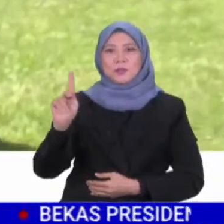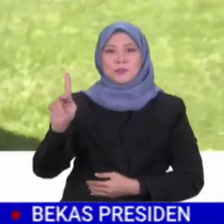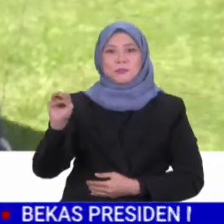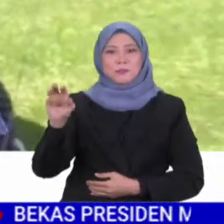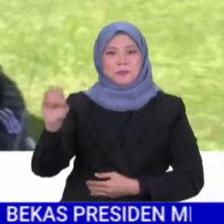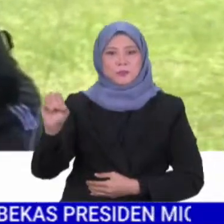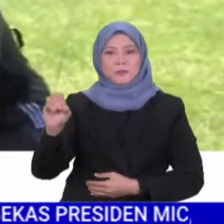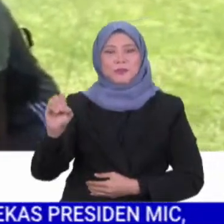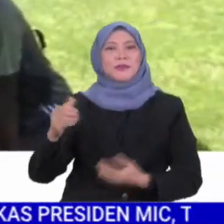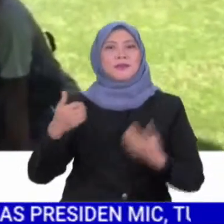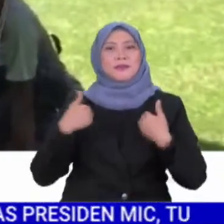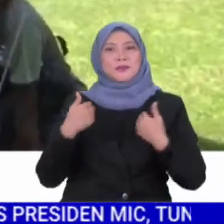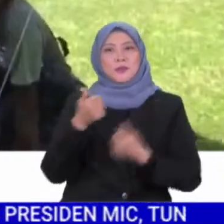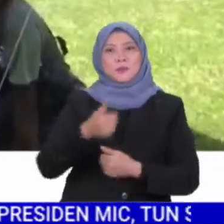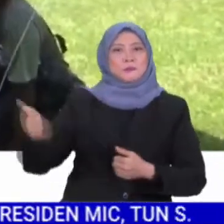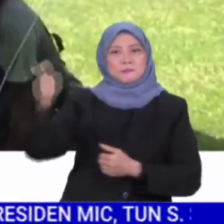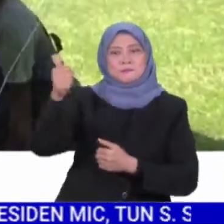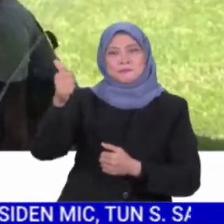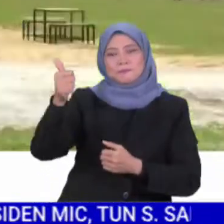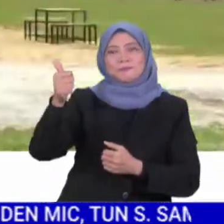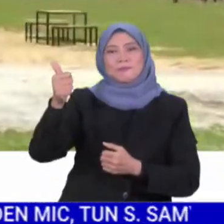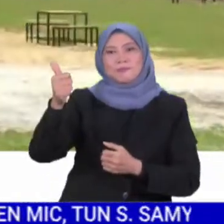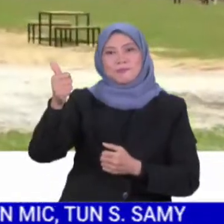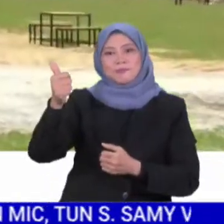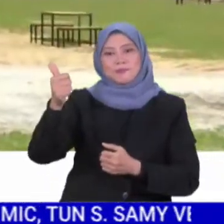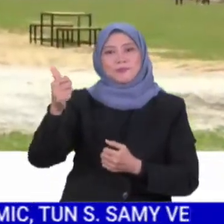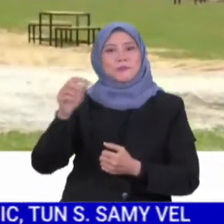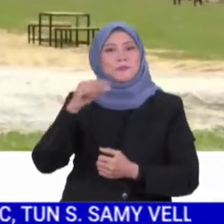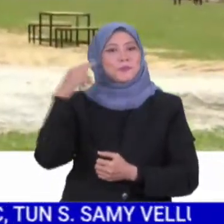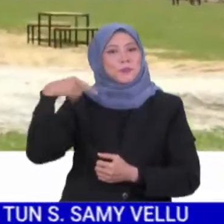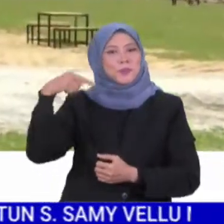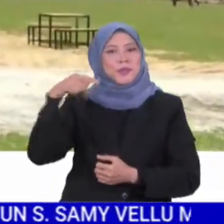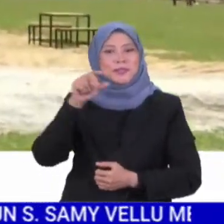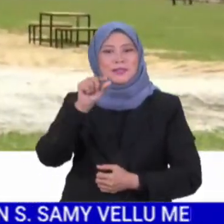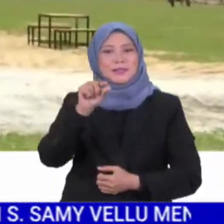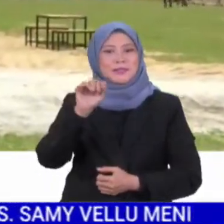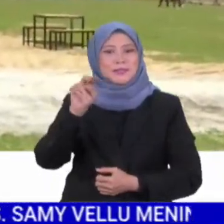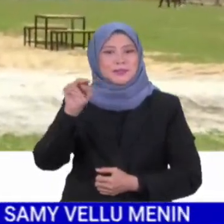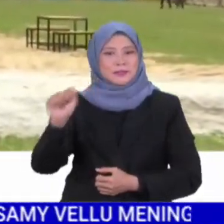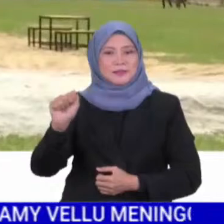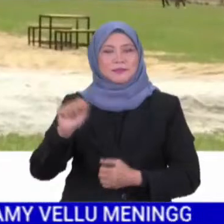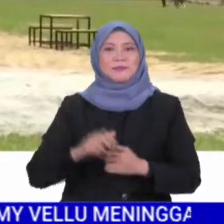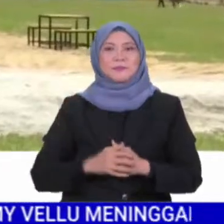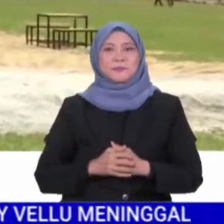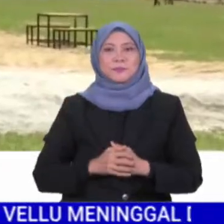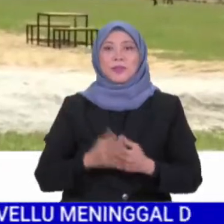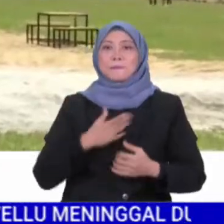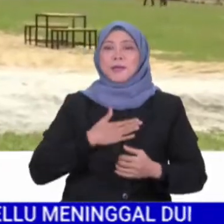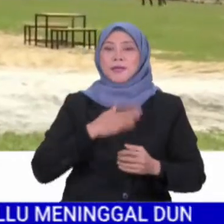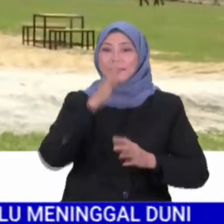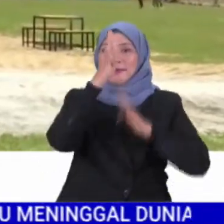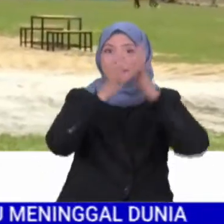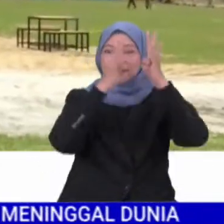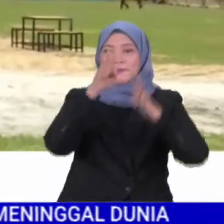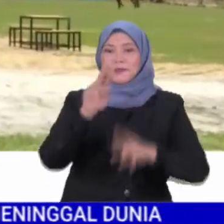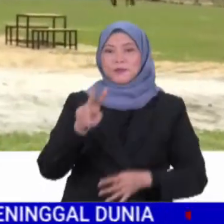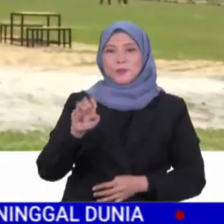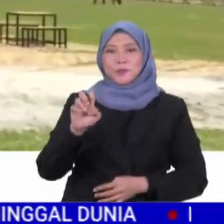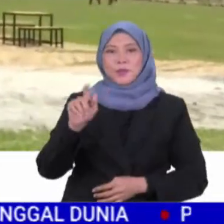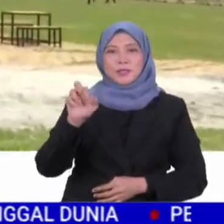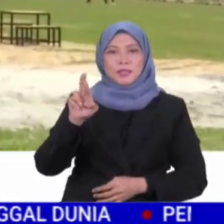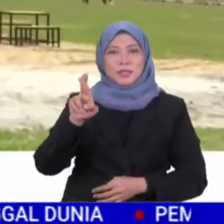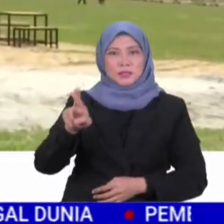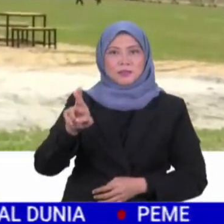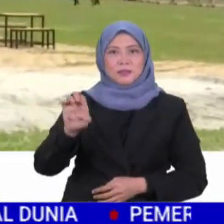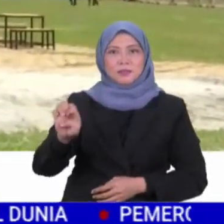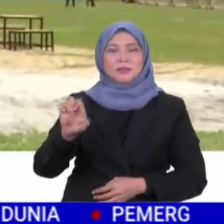dengan pengurus komunikasi korporat My Creative Venture, Puan Gina Subki. Untuk makluman, My Creative Venture ini merupakan entiti yang